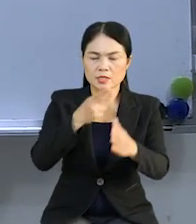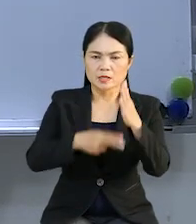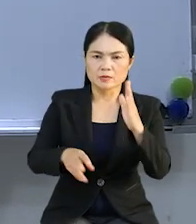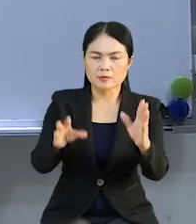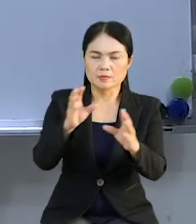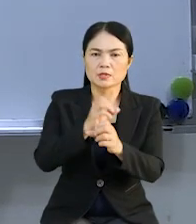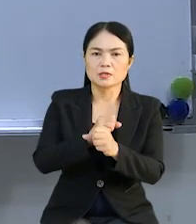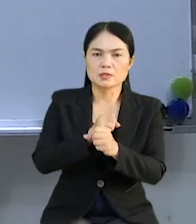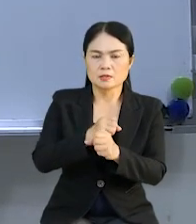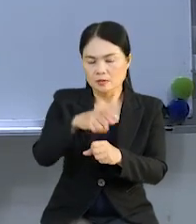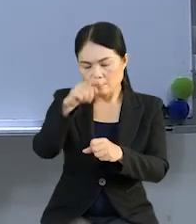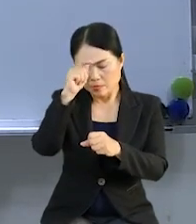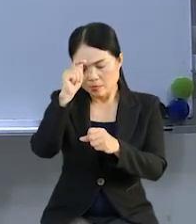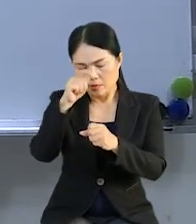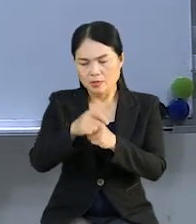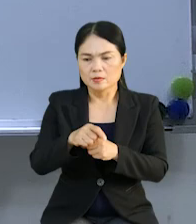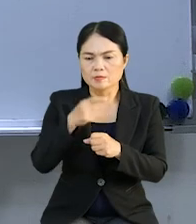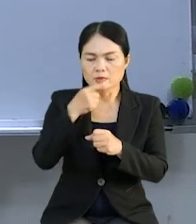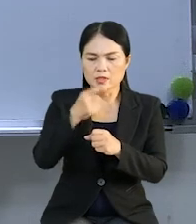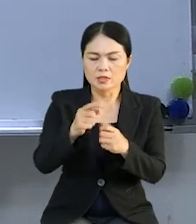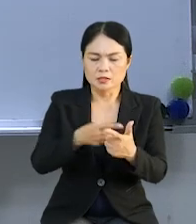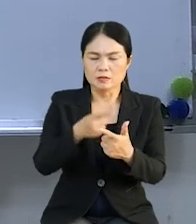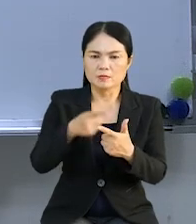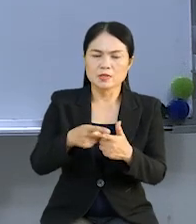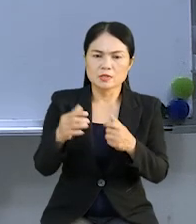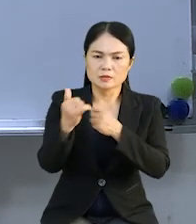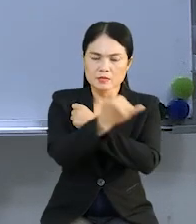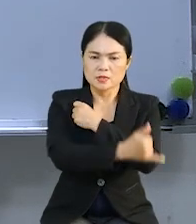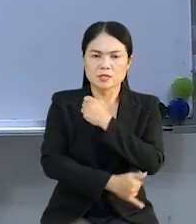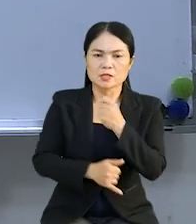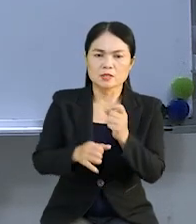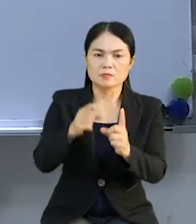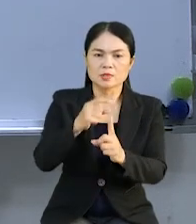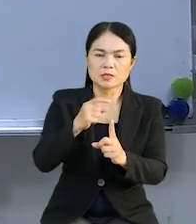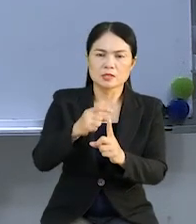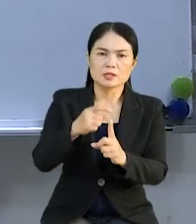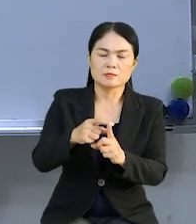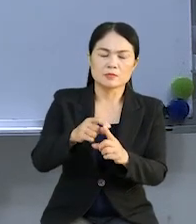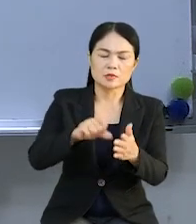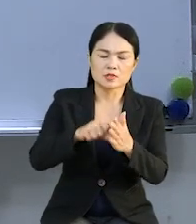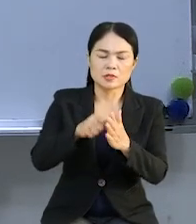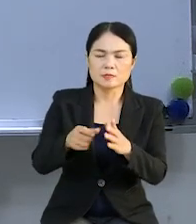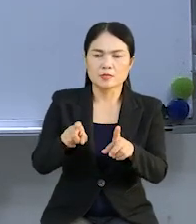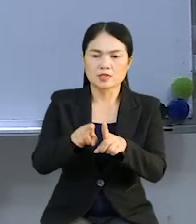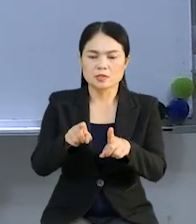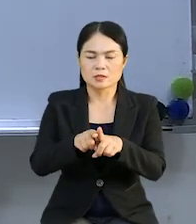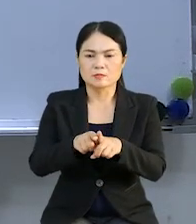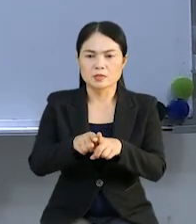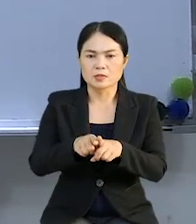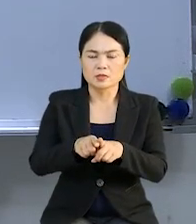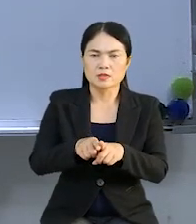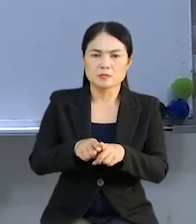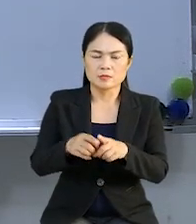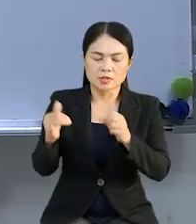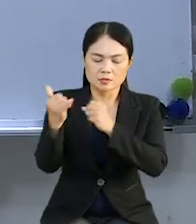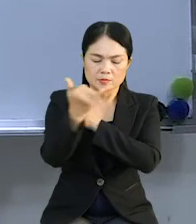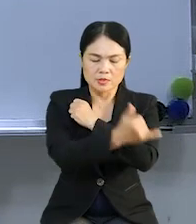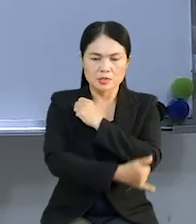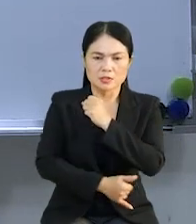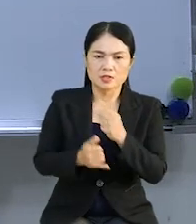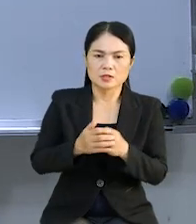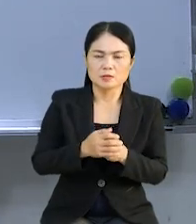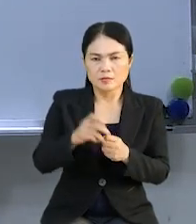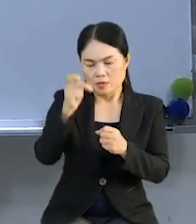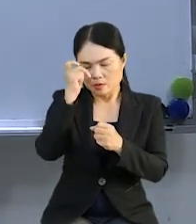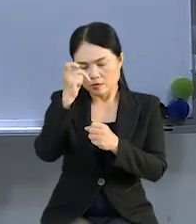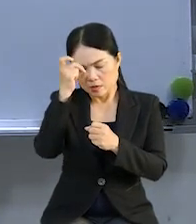านหรือก็ยังท่าตาเปียประเทศนะเมียนเปียเอาไว้ได้เมียนในด้วยแต่นังเปียประเทศมาคนเกิ